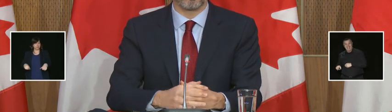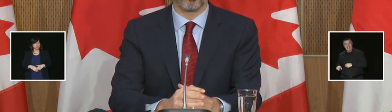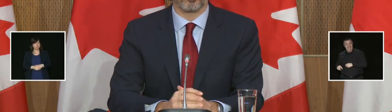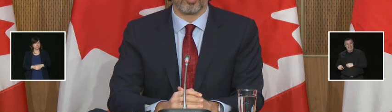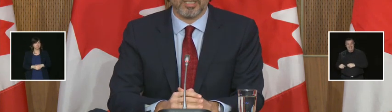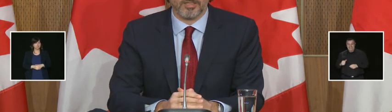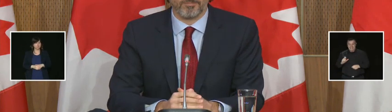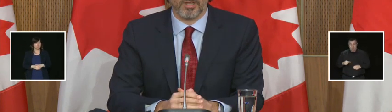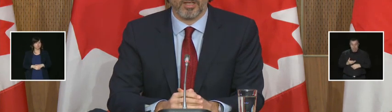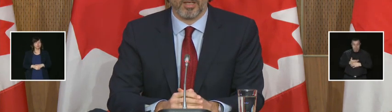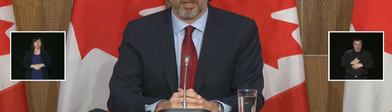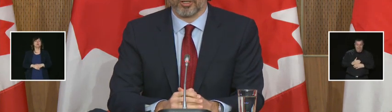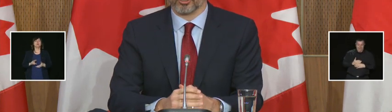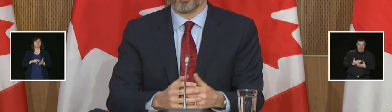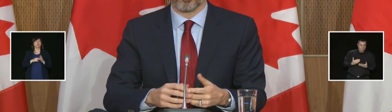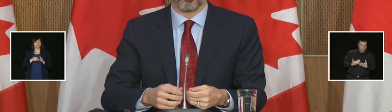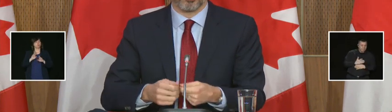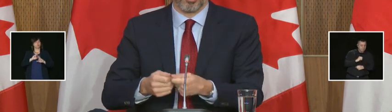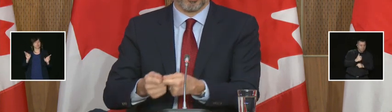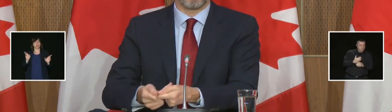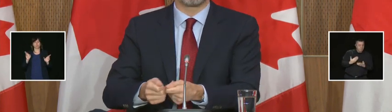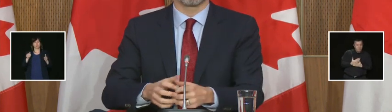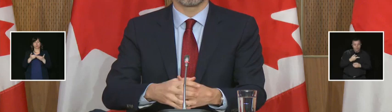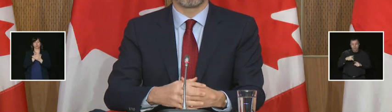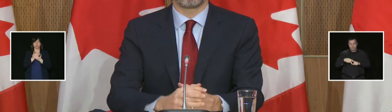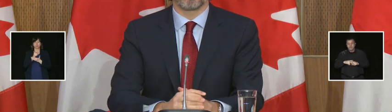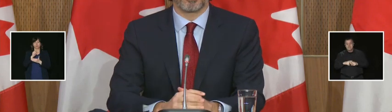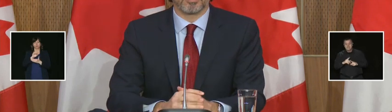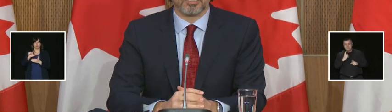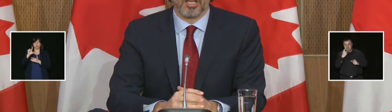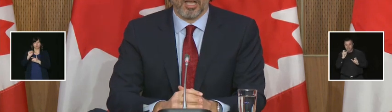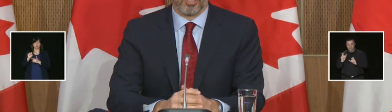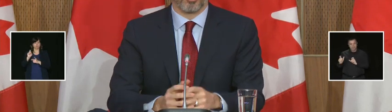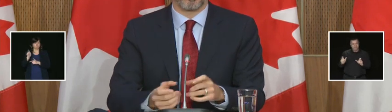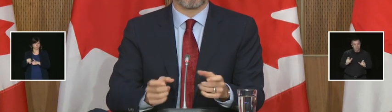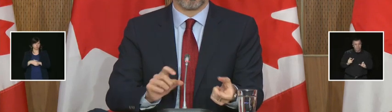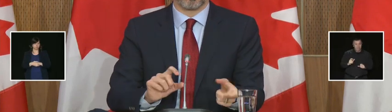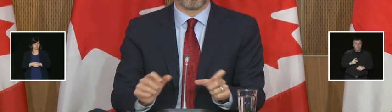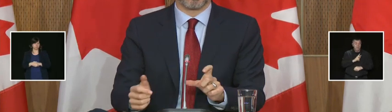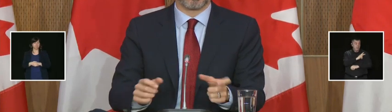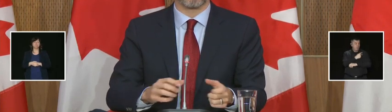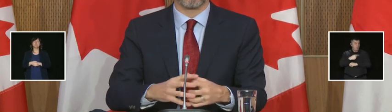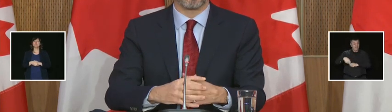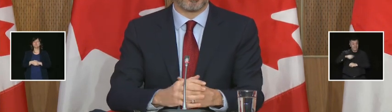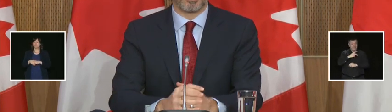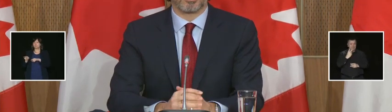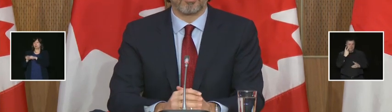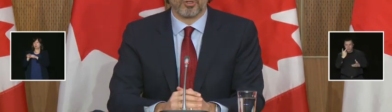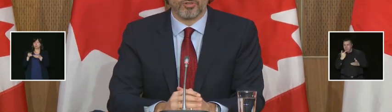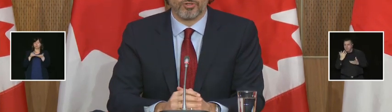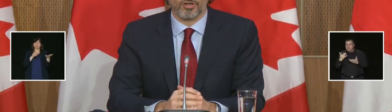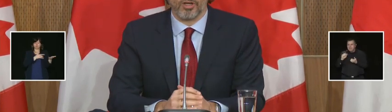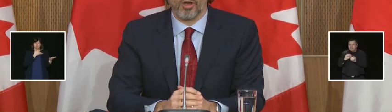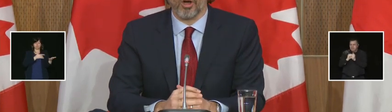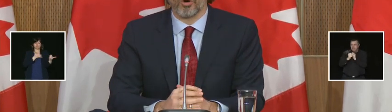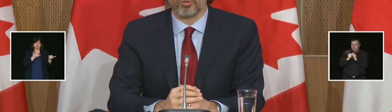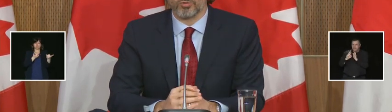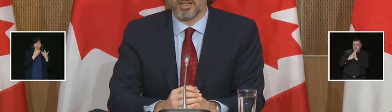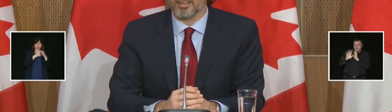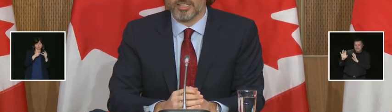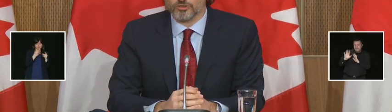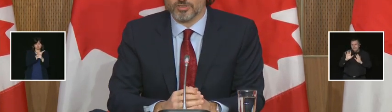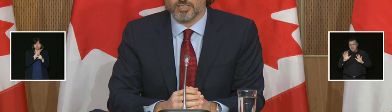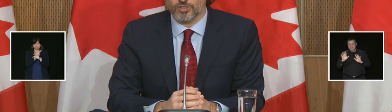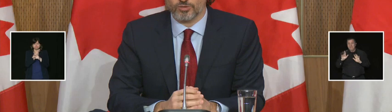avec de nouveaux outils je pense que en même temps que les provinces a commencé à regarder a changé certaines mesures on